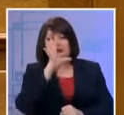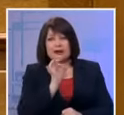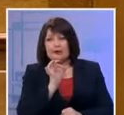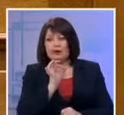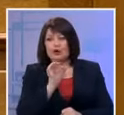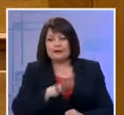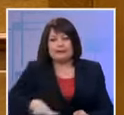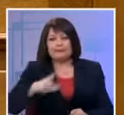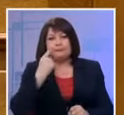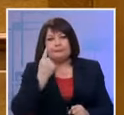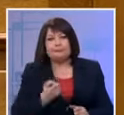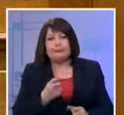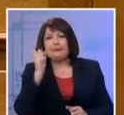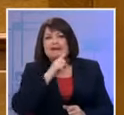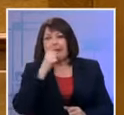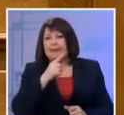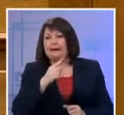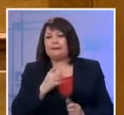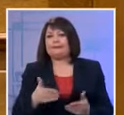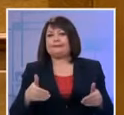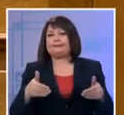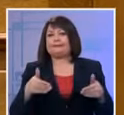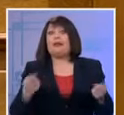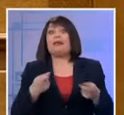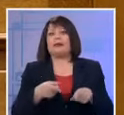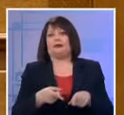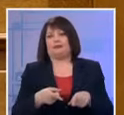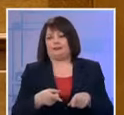πραγματικότητα, να πάρετε πίσω τα ψέματα, αλλά δυστυχώς ούτε αυτό συμβαίνει.